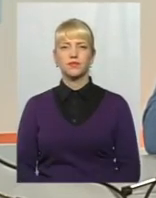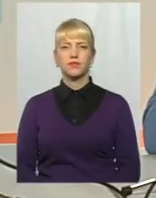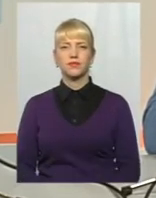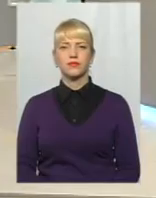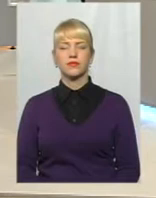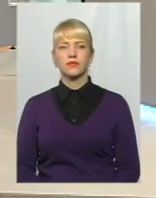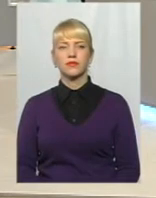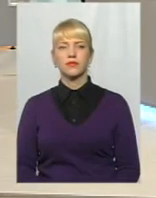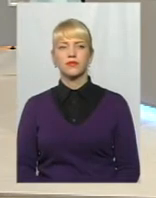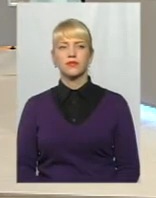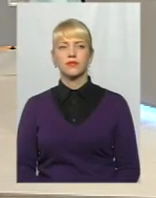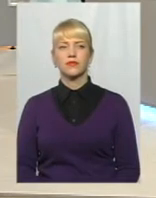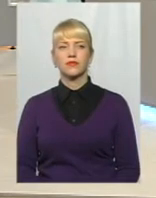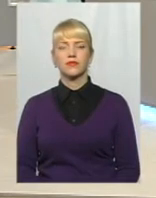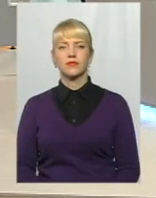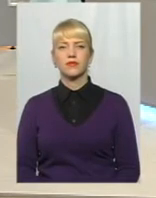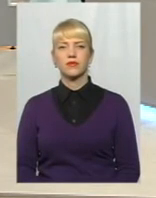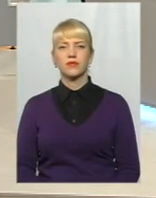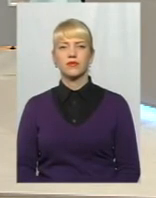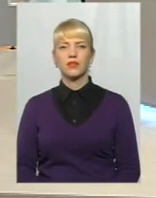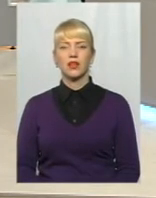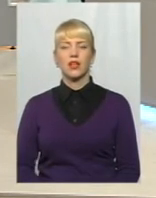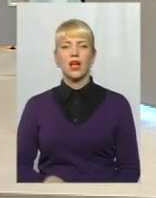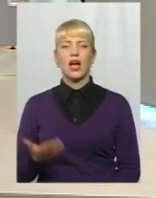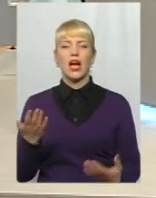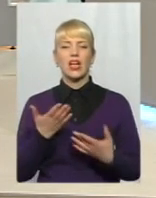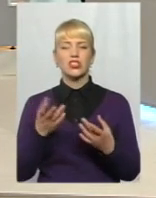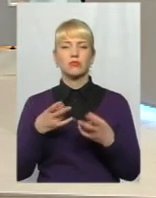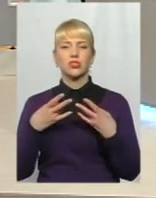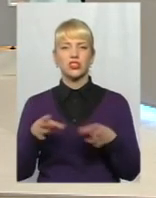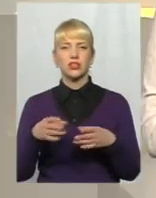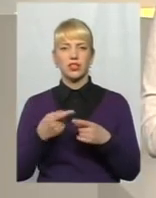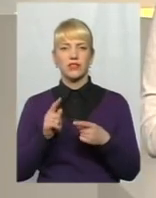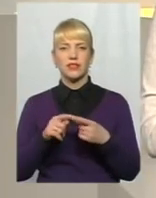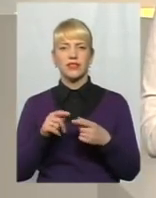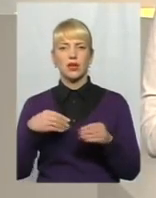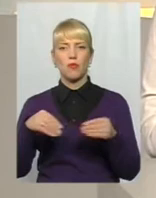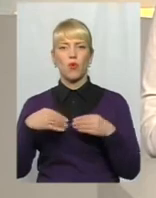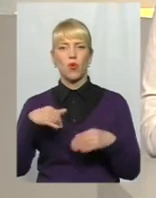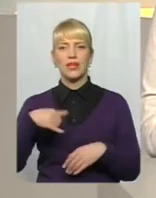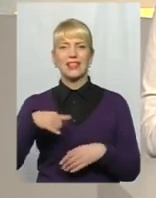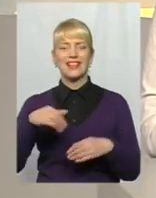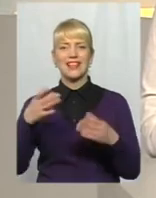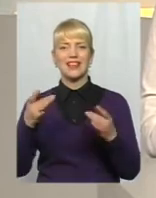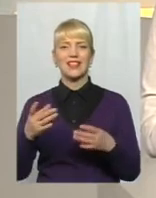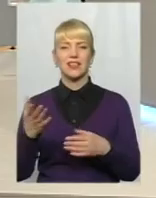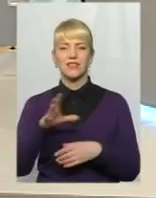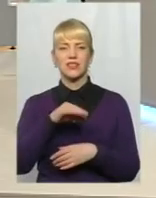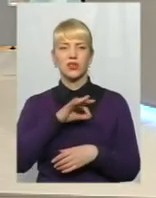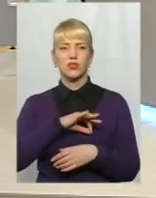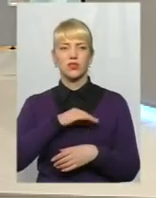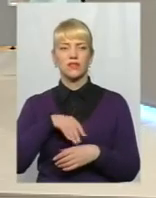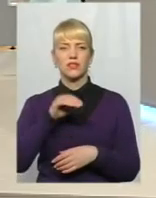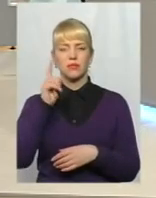Я вас зрозуміла. А скажіть, чим такий шкідливий поліетилен, яким ми всі користуємося? Всі в школі нас вчили,